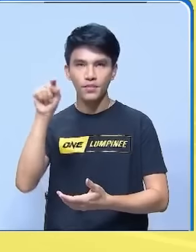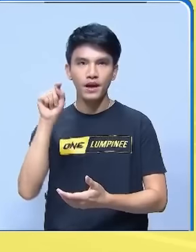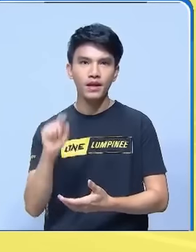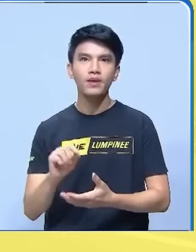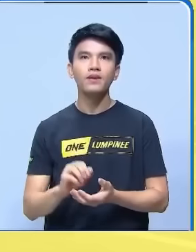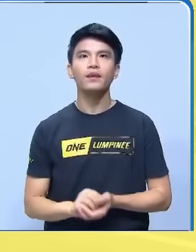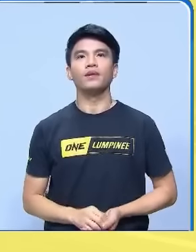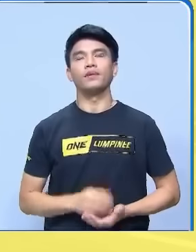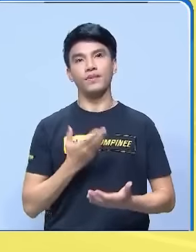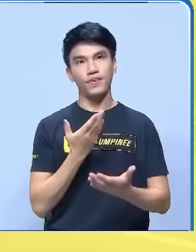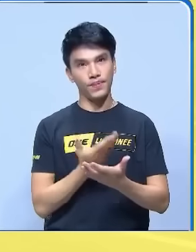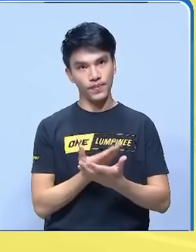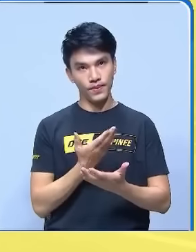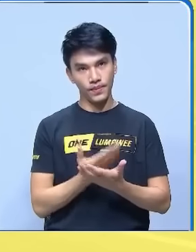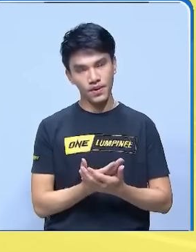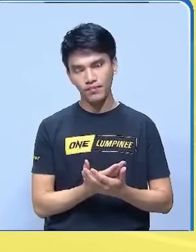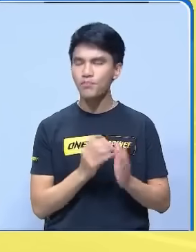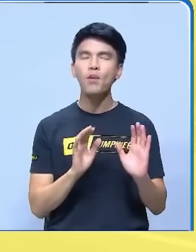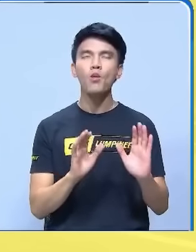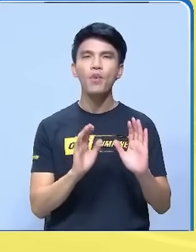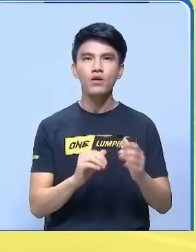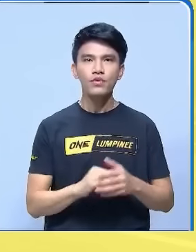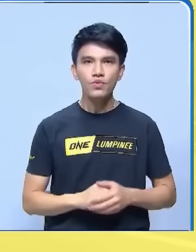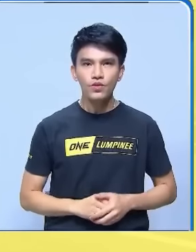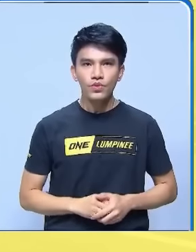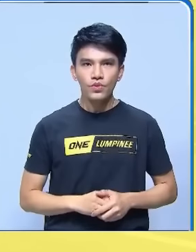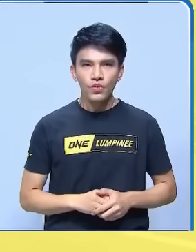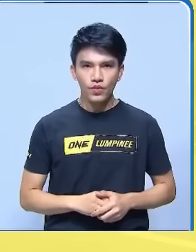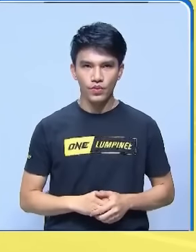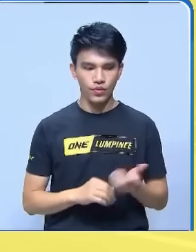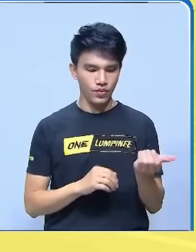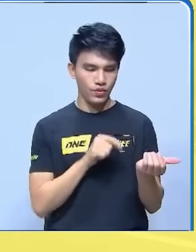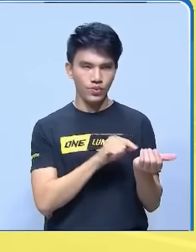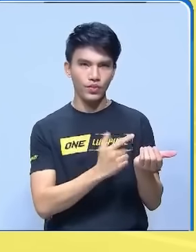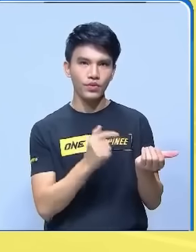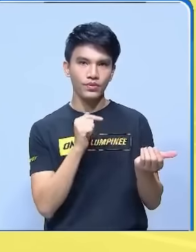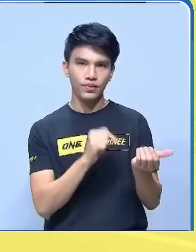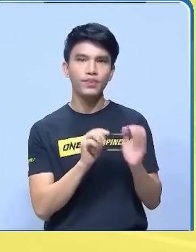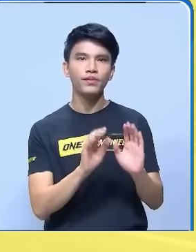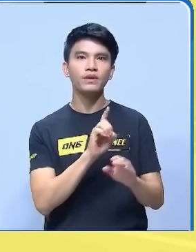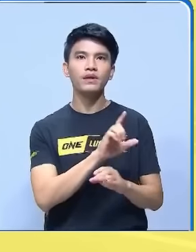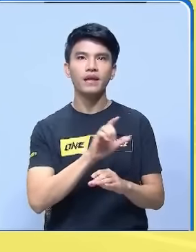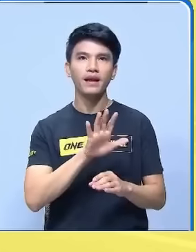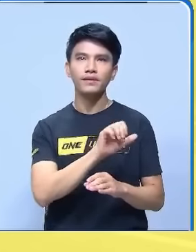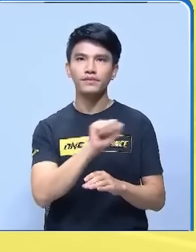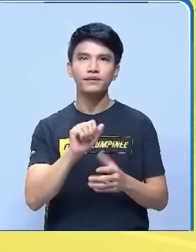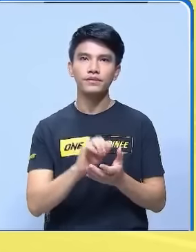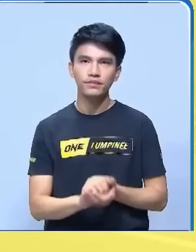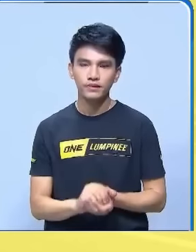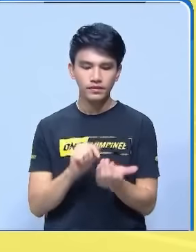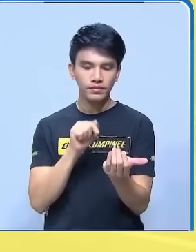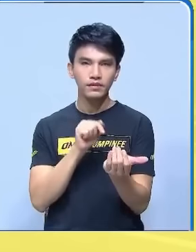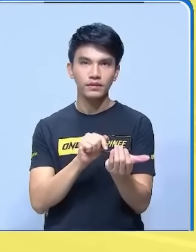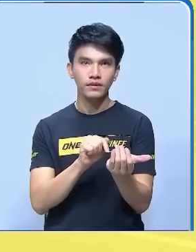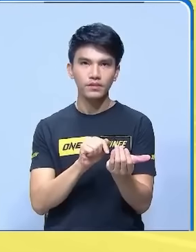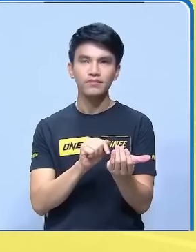ท้ 99.99% ราคาเนี่ยเขาบอกว่าราคาใบนี้เบาๆนะหลายๆคอนเทนต์จะถือกระเป๋าราคาใบนี้เบาๆนะคะ1.5 ล้านค่ะใบนี้นะคะเบ